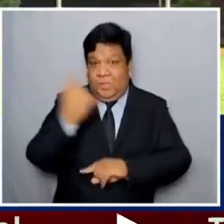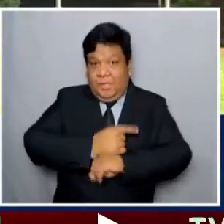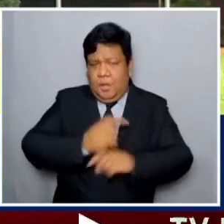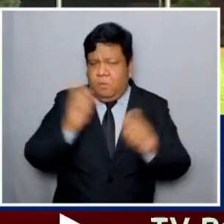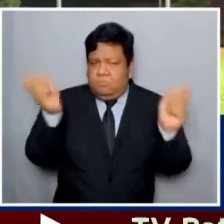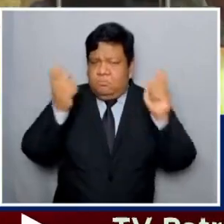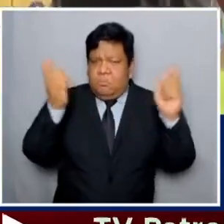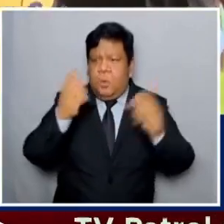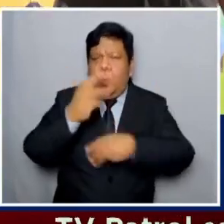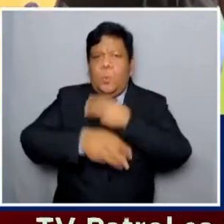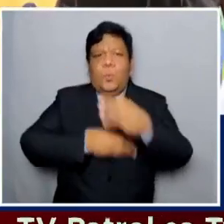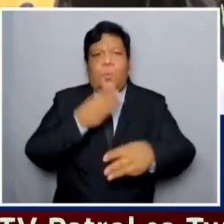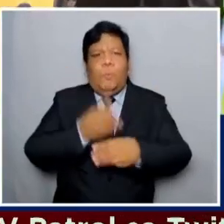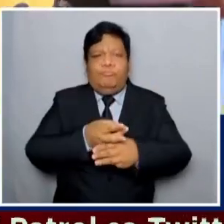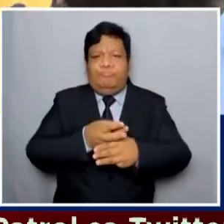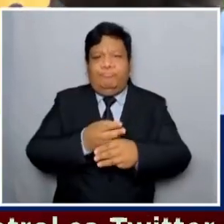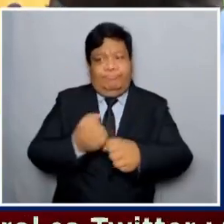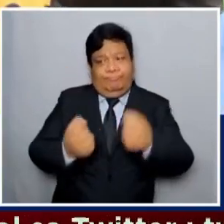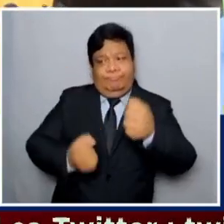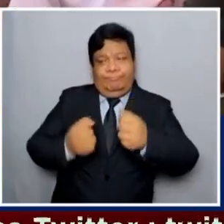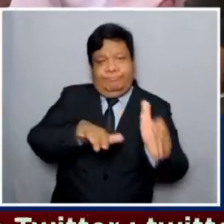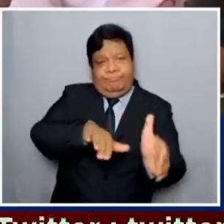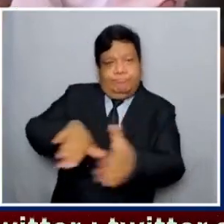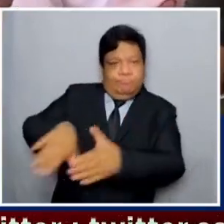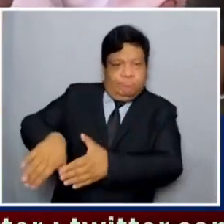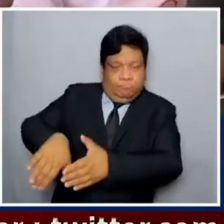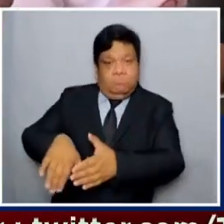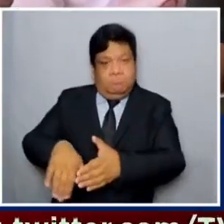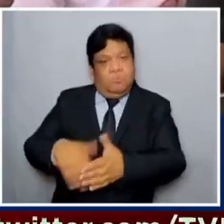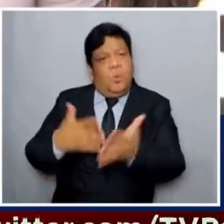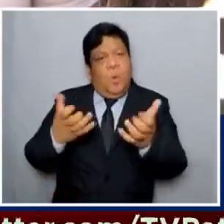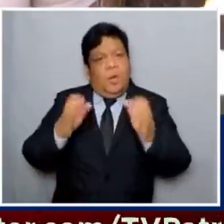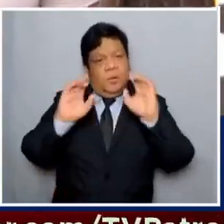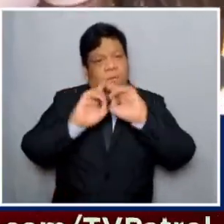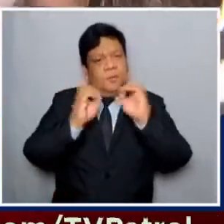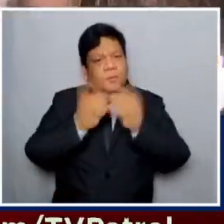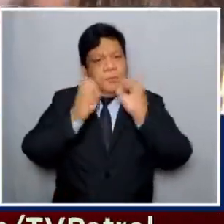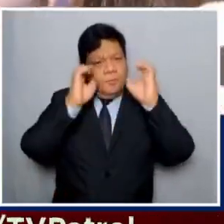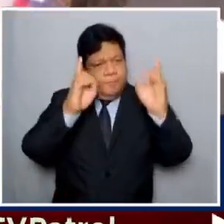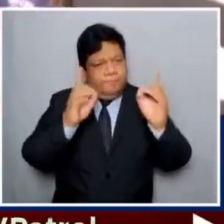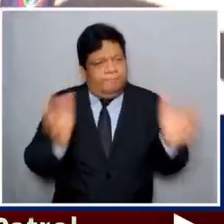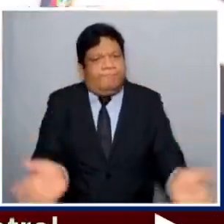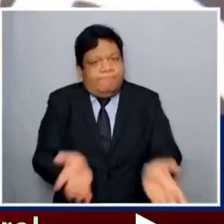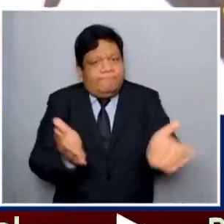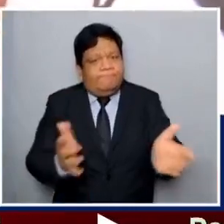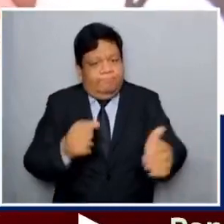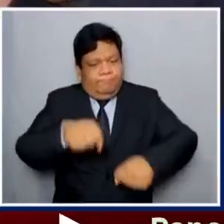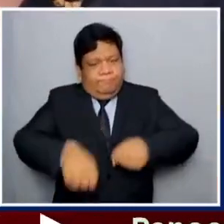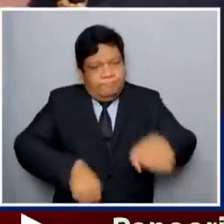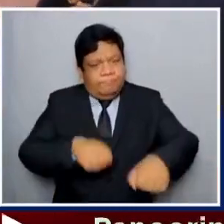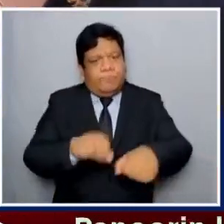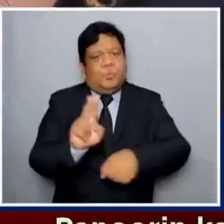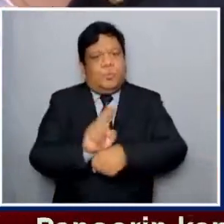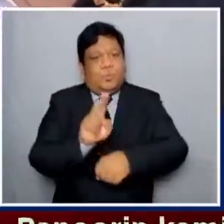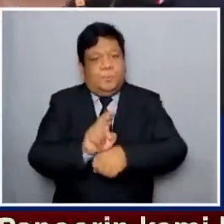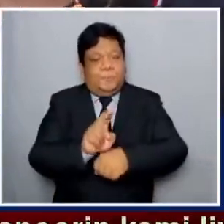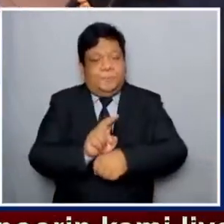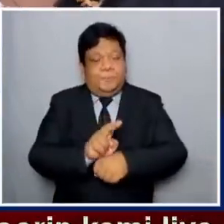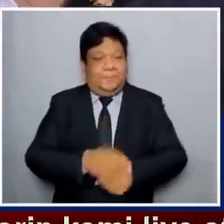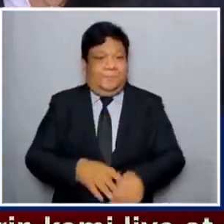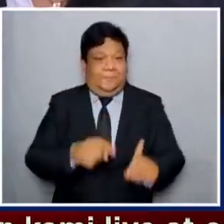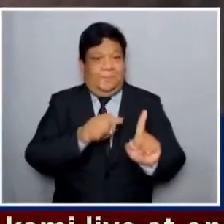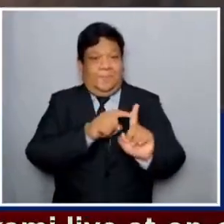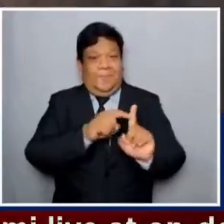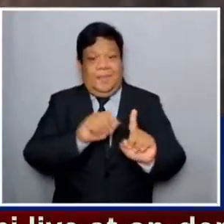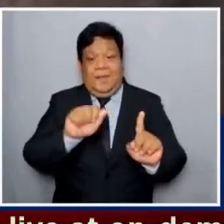na palaganapin ang kultura ng pagbibisikleta sa mga paaralan. Ayon kay DepEd Usec Chris Ablan, na